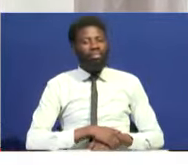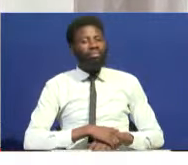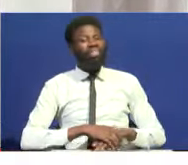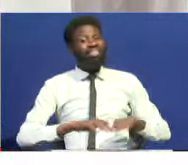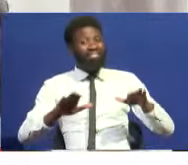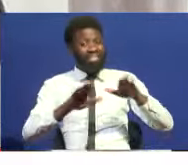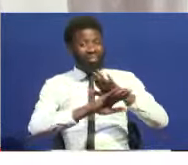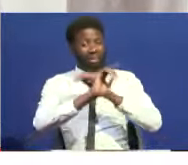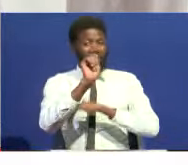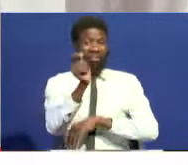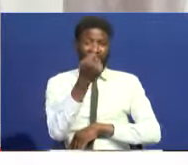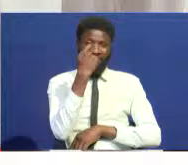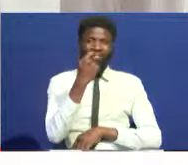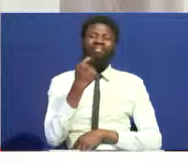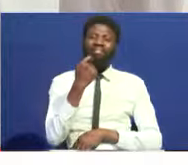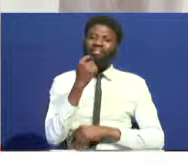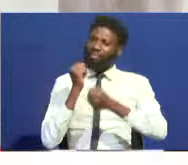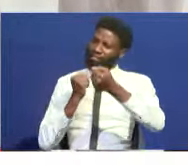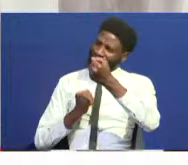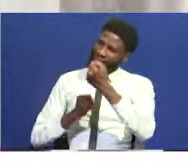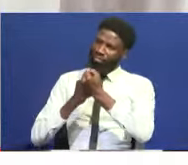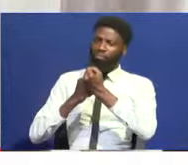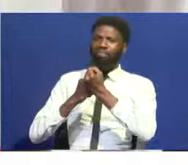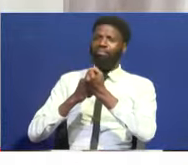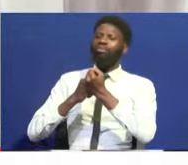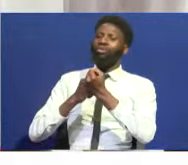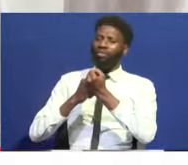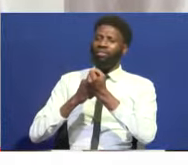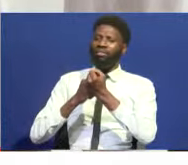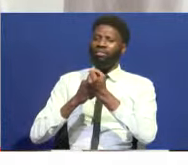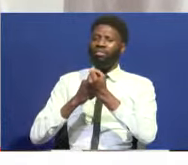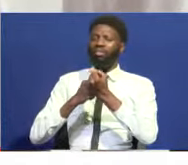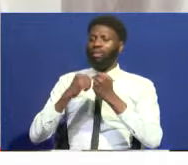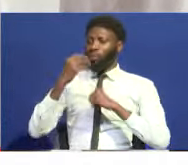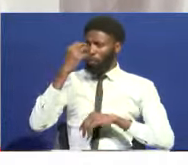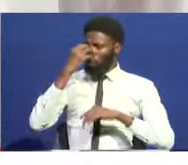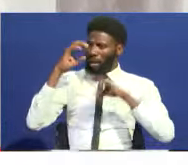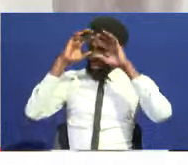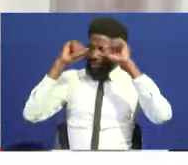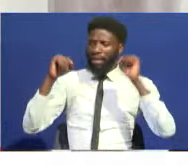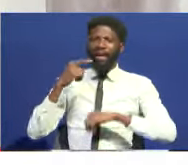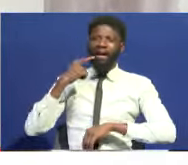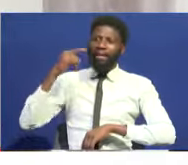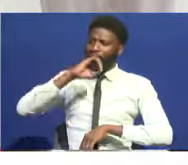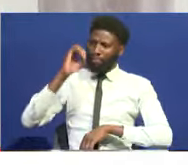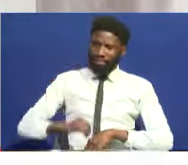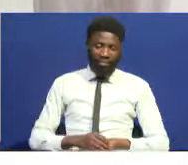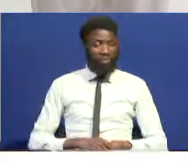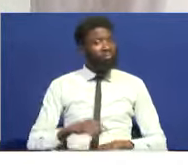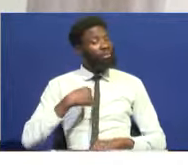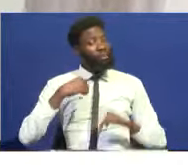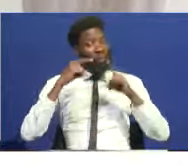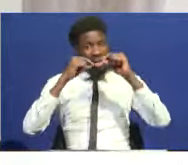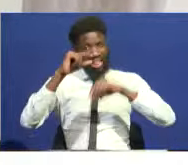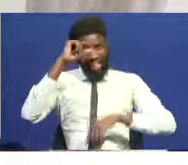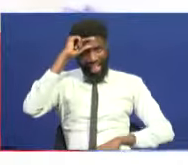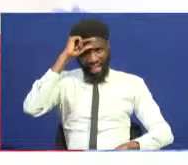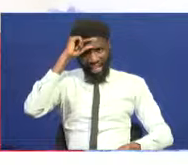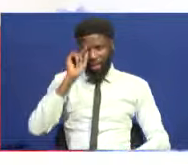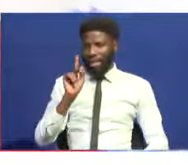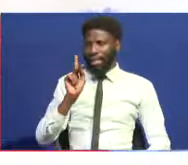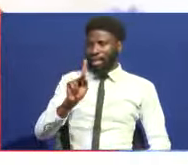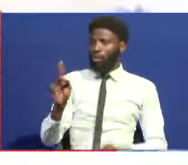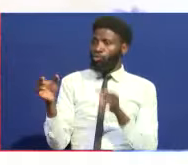ameunga mkono our president, and ningependa kusema kwamba serikali ya Kenya Kwanza haitagawanyika hata